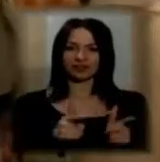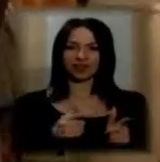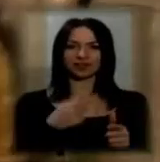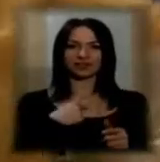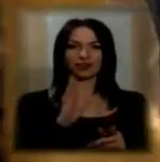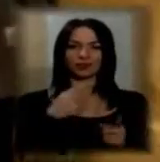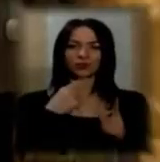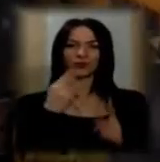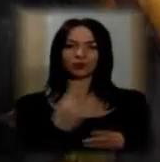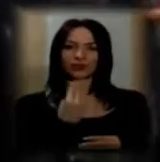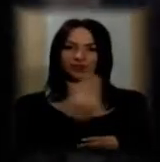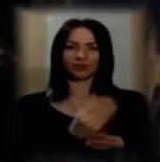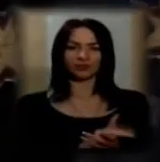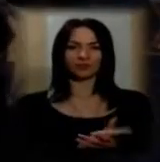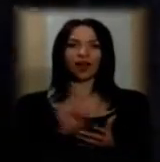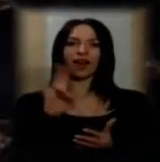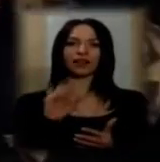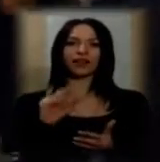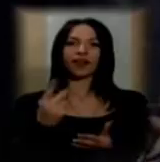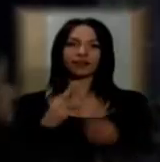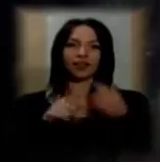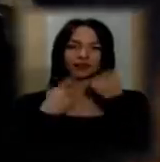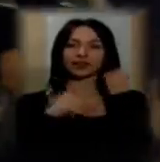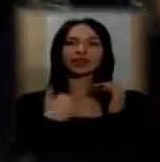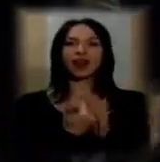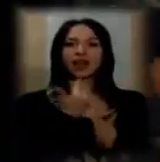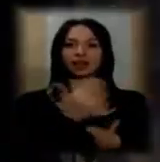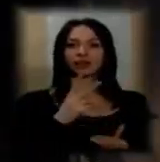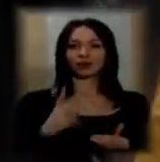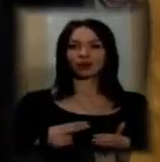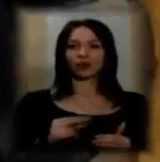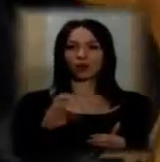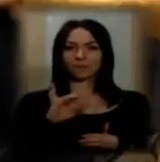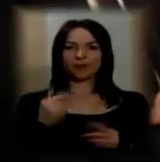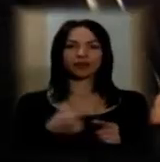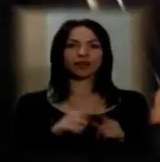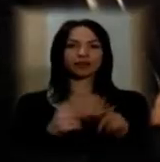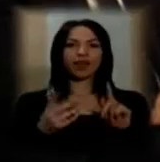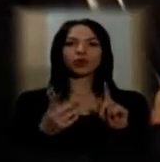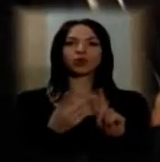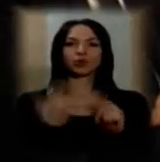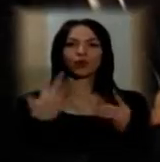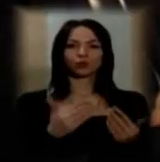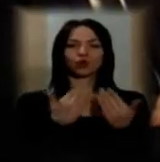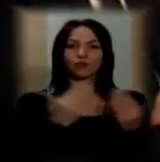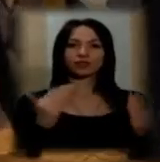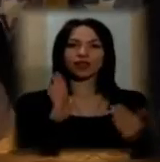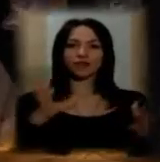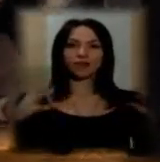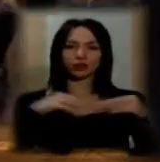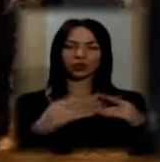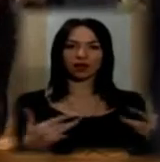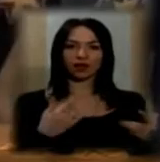Согласны? Наталія Гайдай розказує, що для її доньки Марії це друга вистава в інклюзивному театрі. До цієї прем'єри готувались з